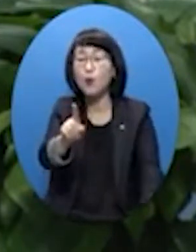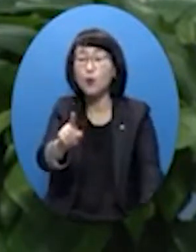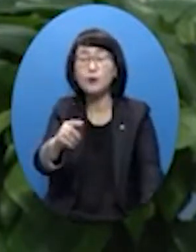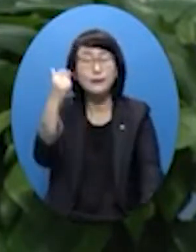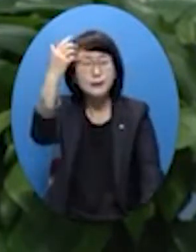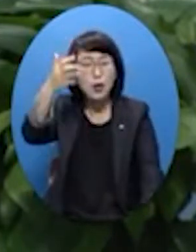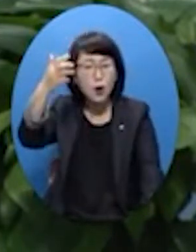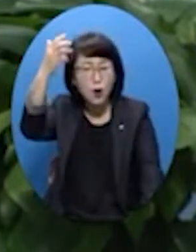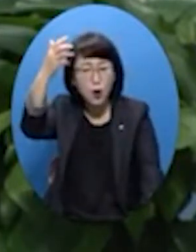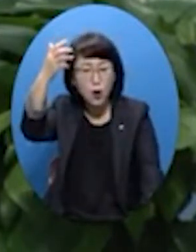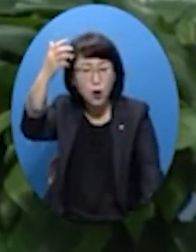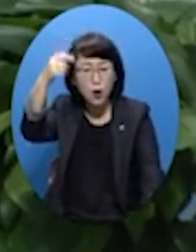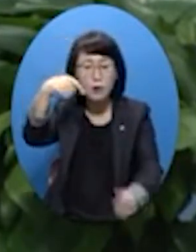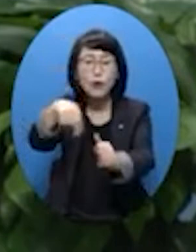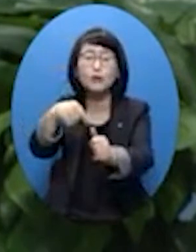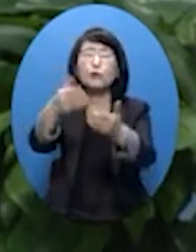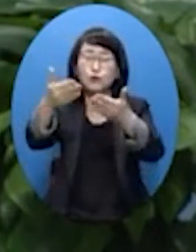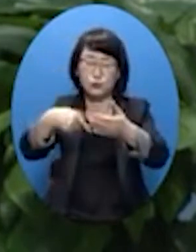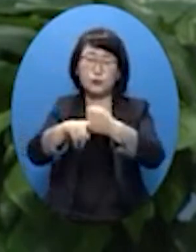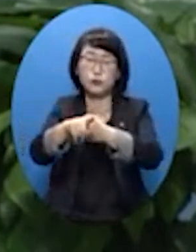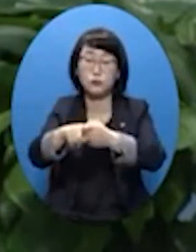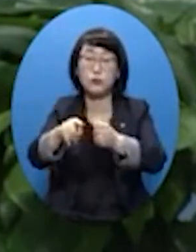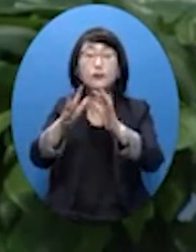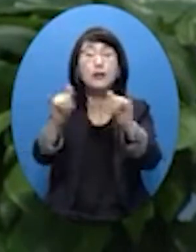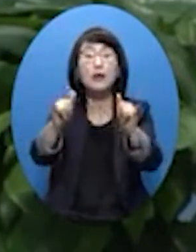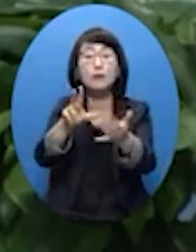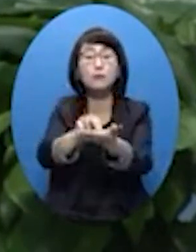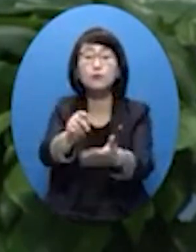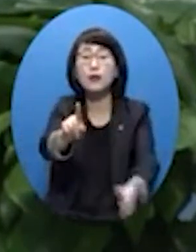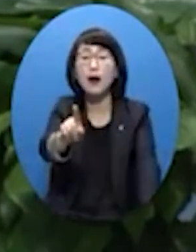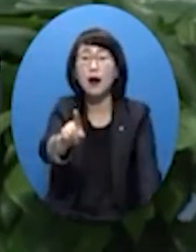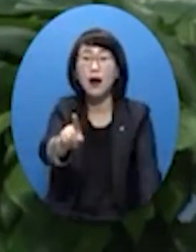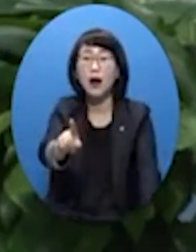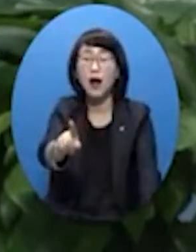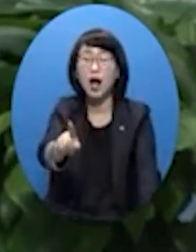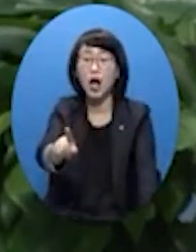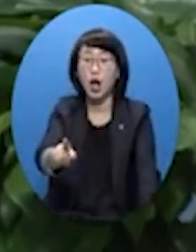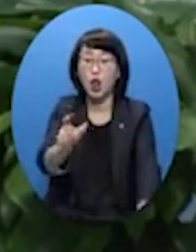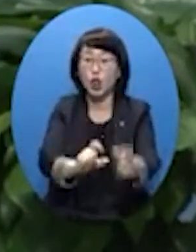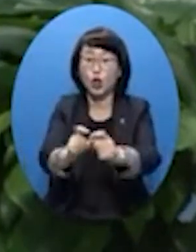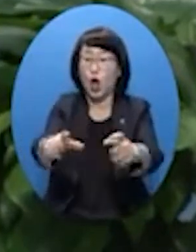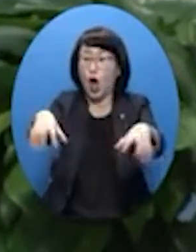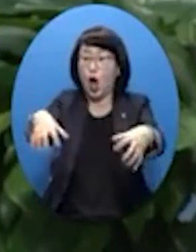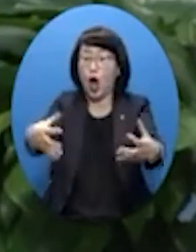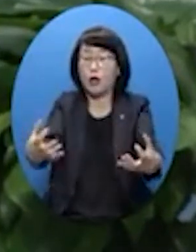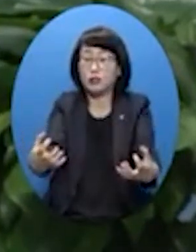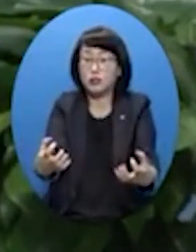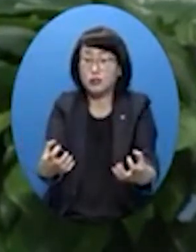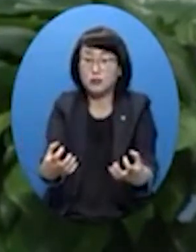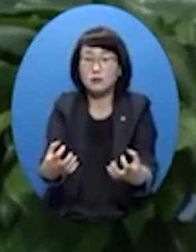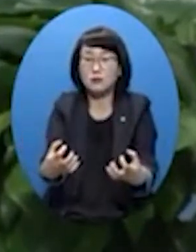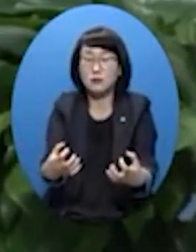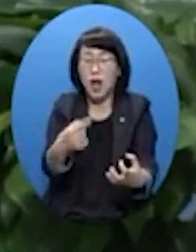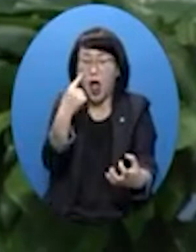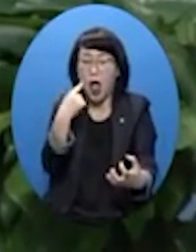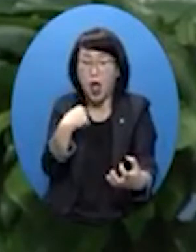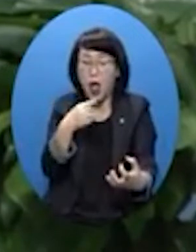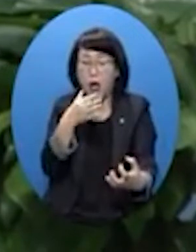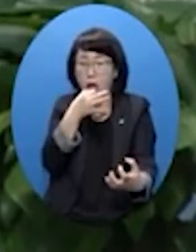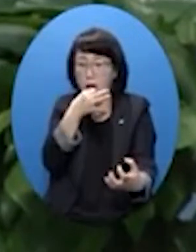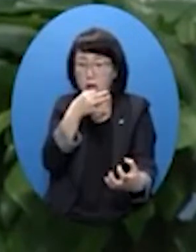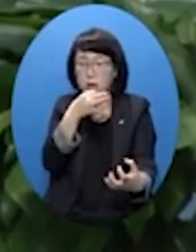것입니다 사람들이 문제가 무엇입니까 필요성으로 더 많 거다 줄여가는 탐욕의 있습니다